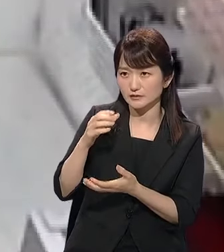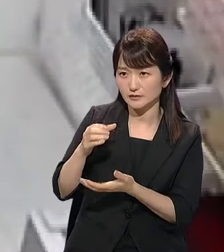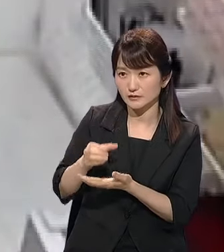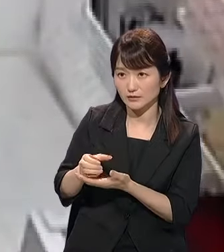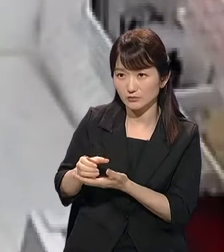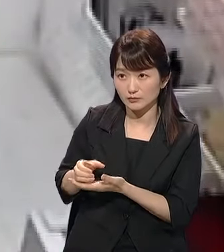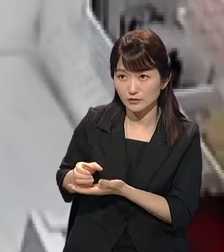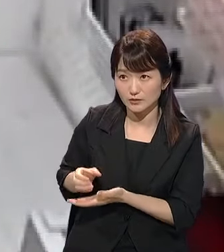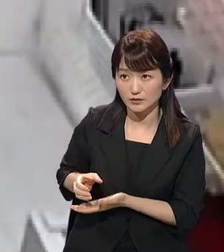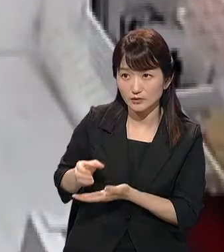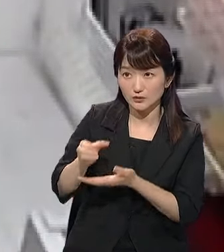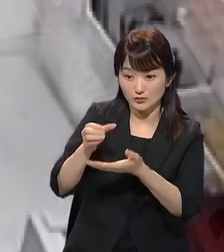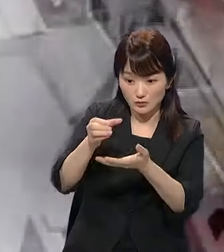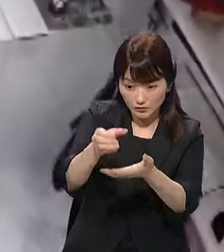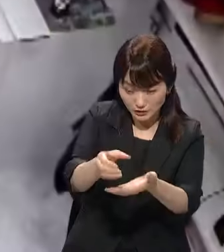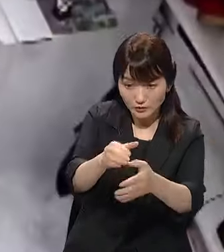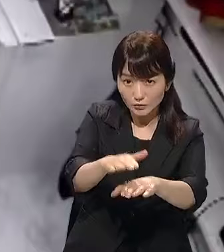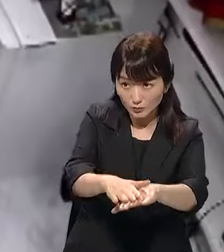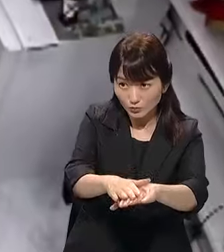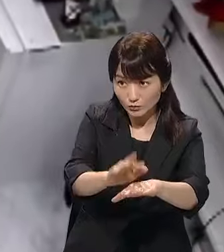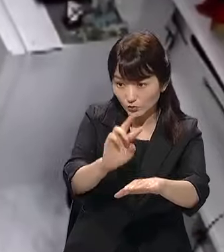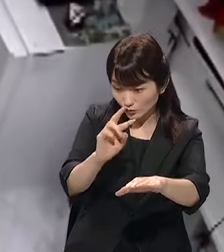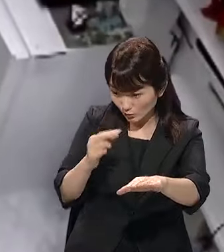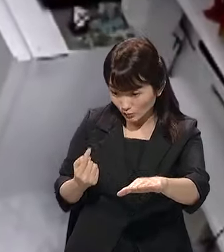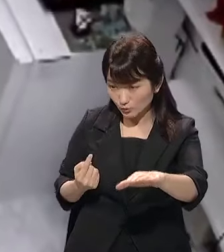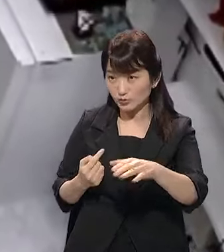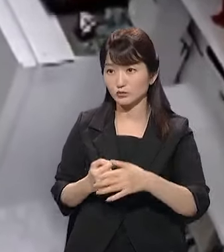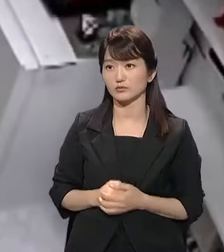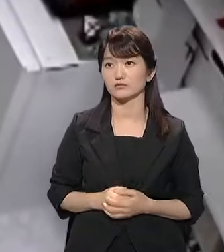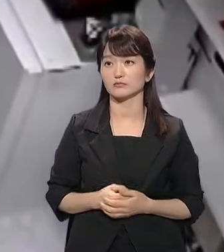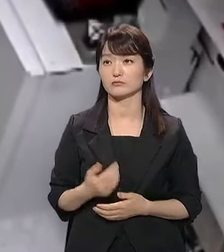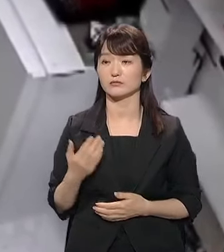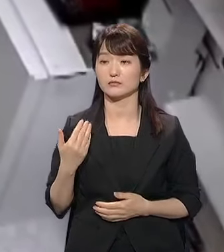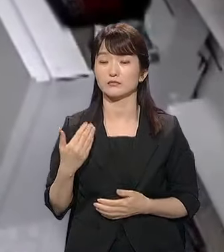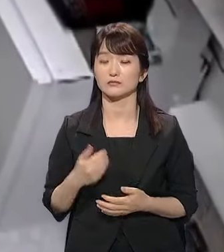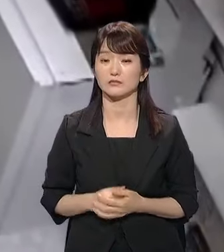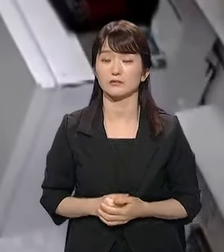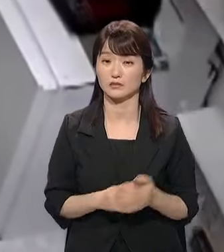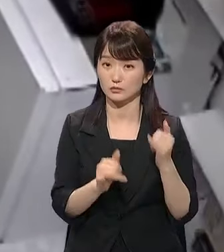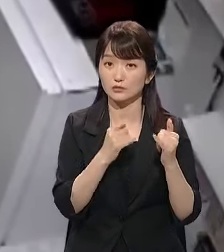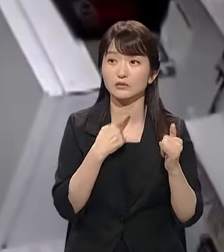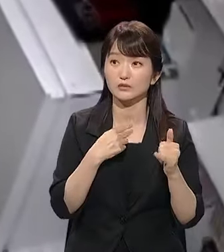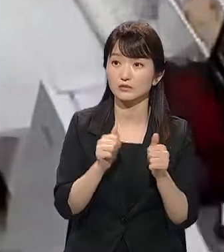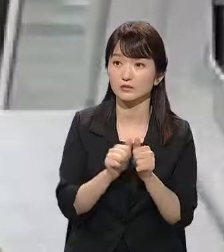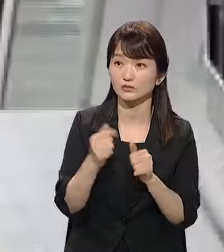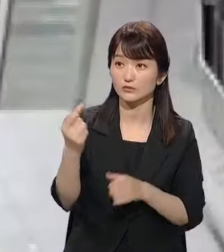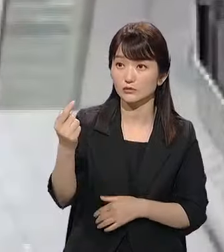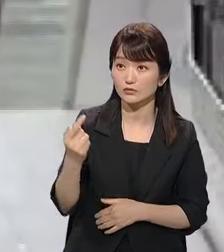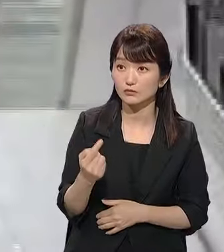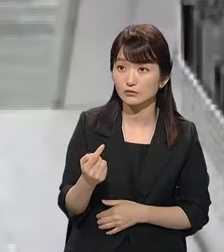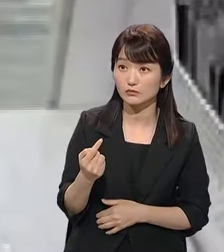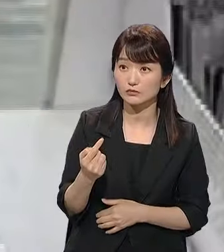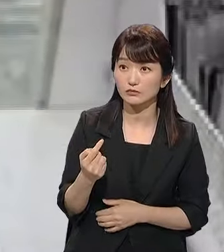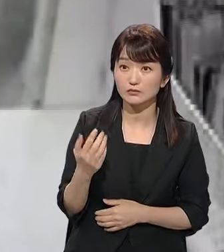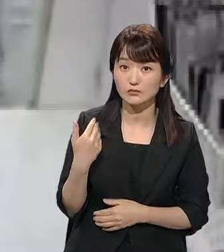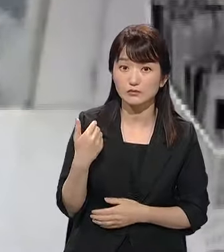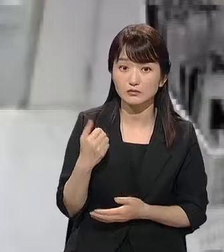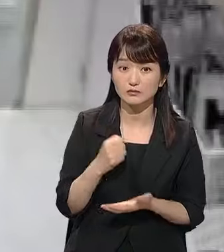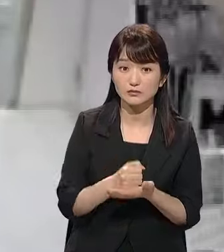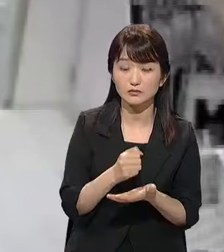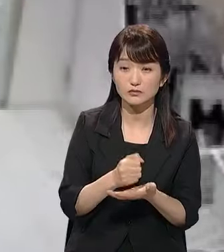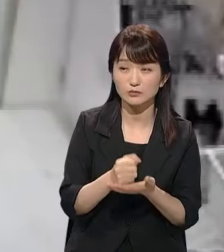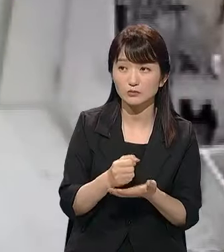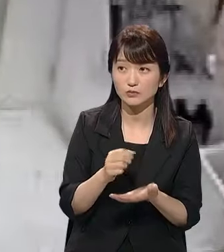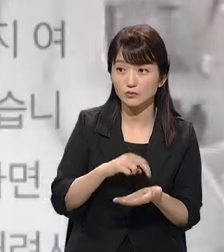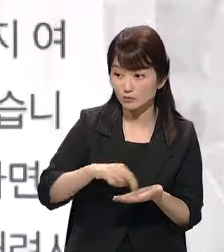지금 대료 면에다 놓고 오셨어 자 잠시 카페로 통화했던 남자가 지금 왔어요 어 계좌번호 보내 드렸는데 왜 오셨어요